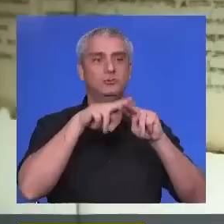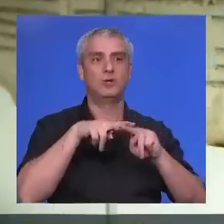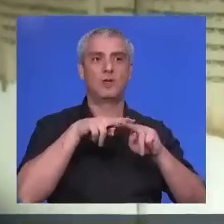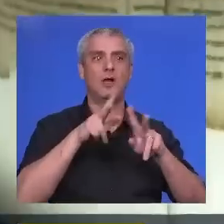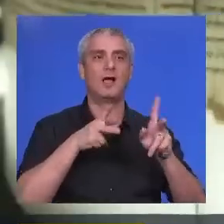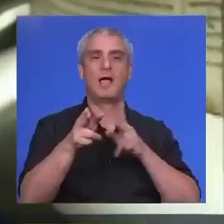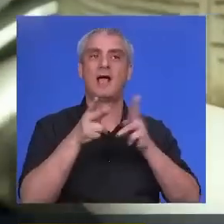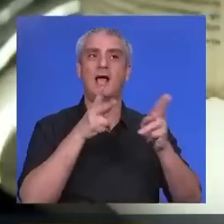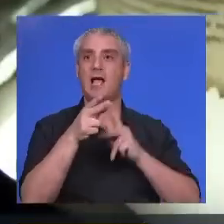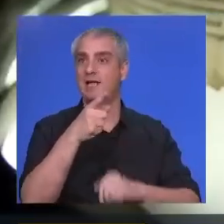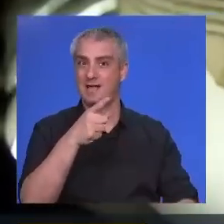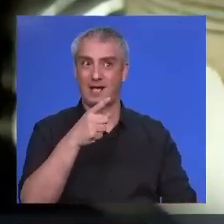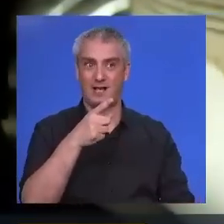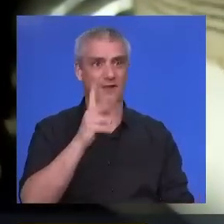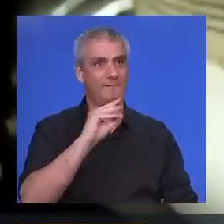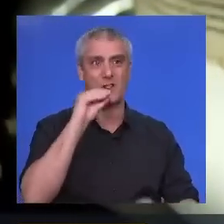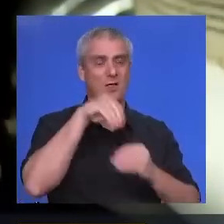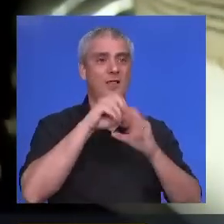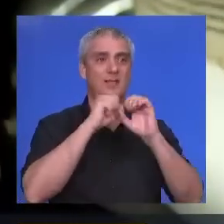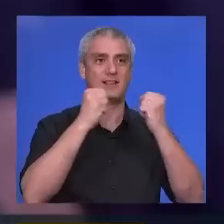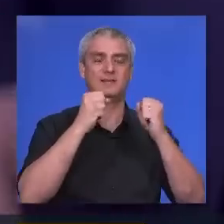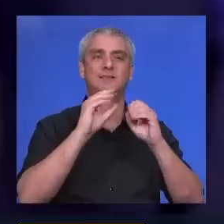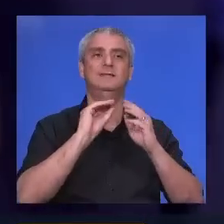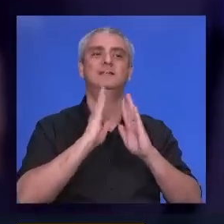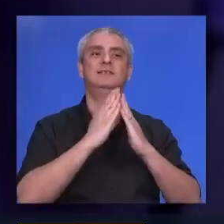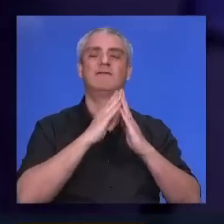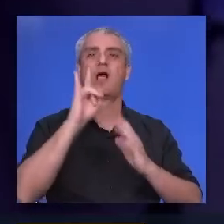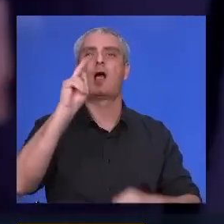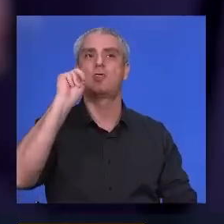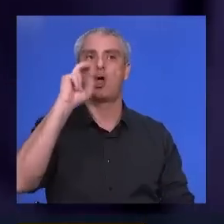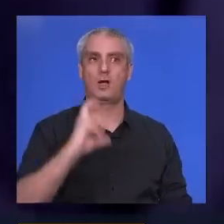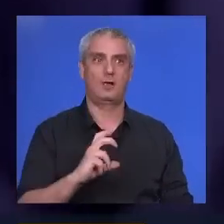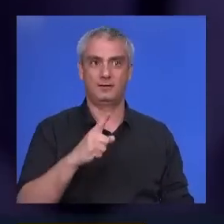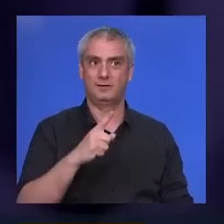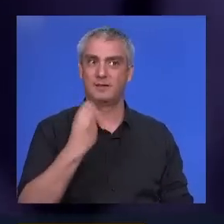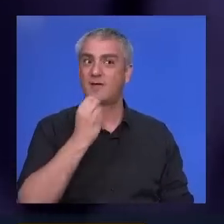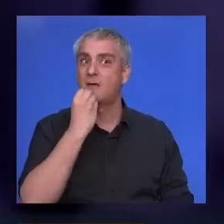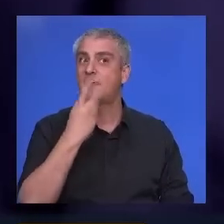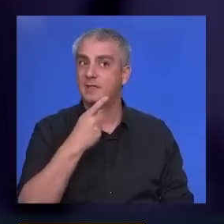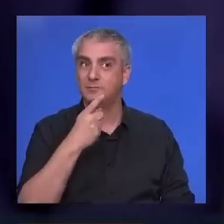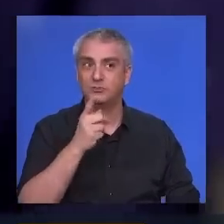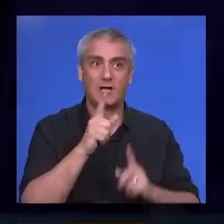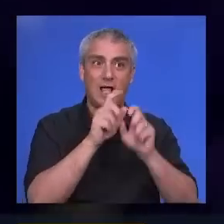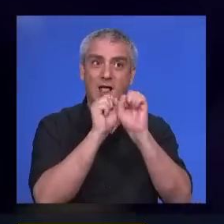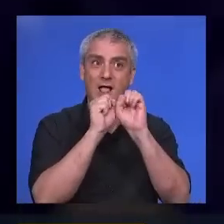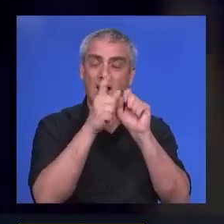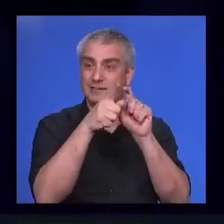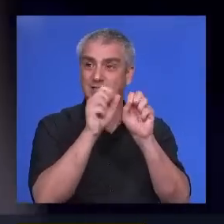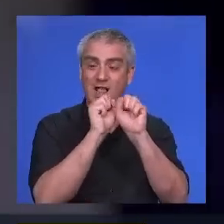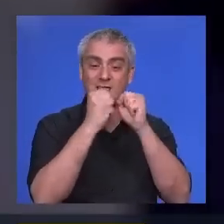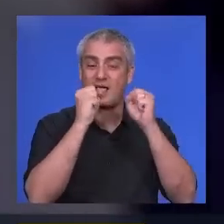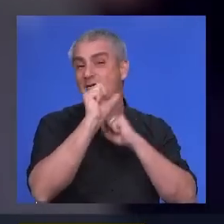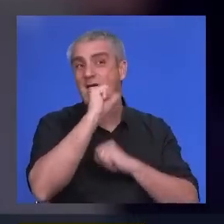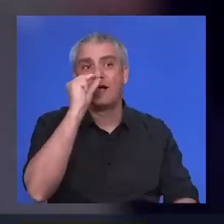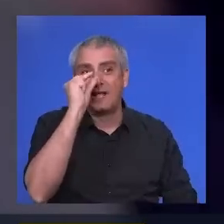העריכה ולא הוכנס לתנך, ספר חנוך. What is incredible that this is the